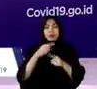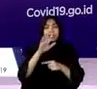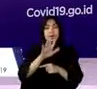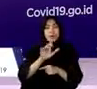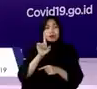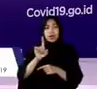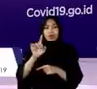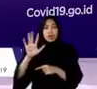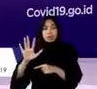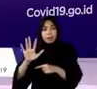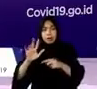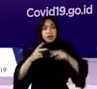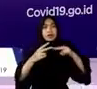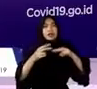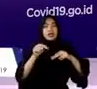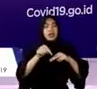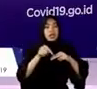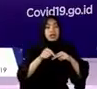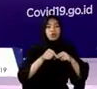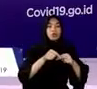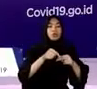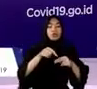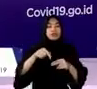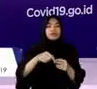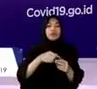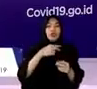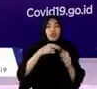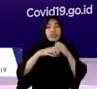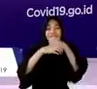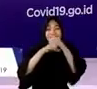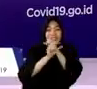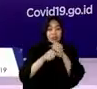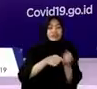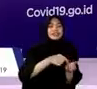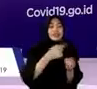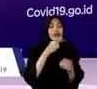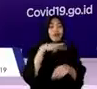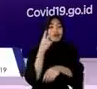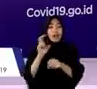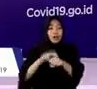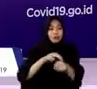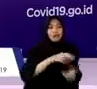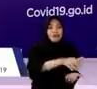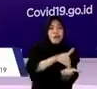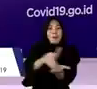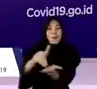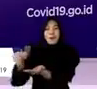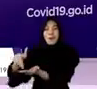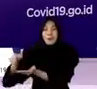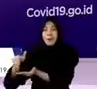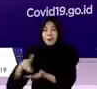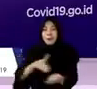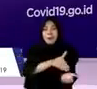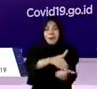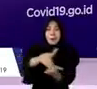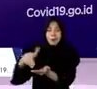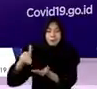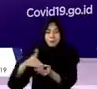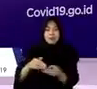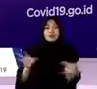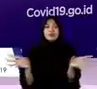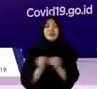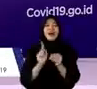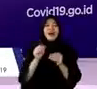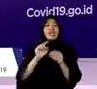515 diantaranya merupakan pelancakan sequence yang lengkap. Selain itu, sudah ditemukan